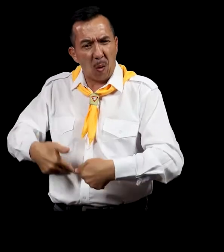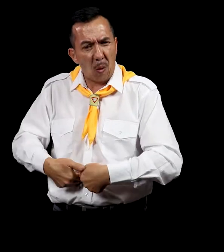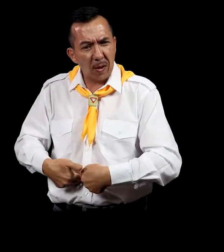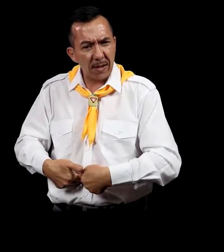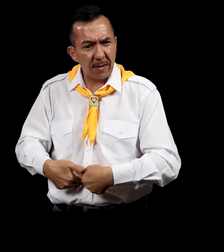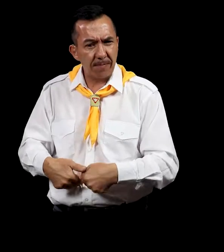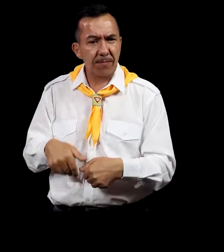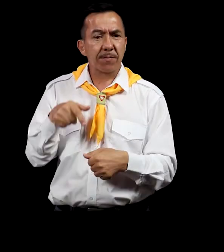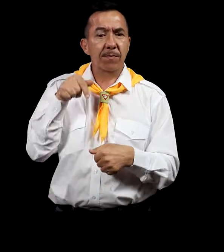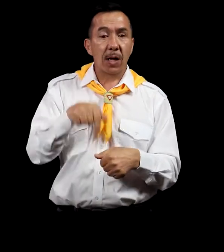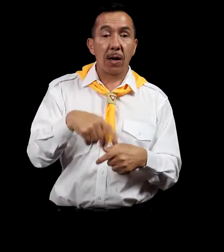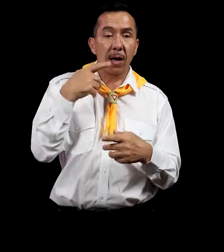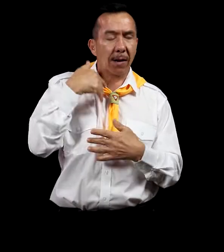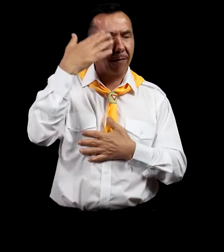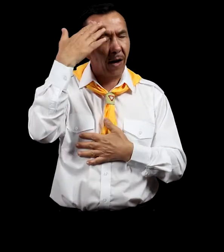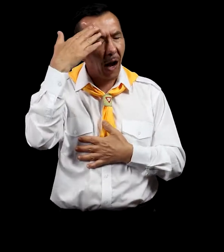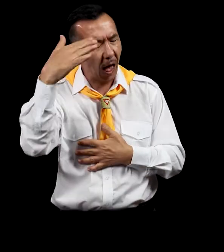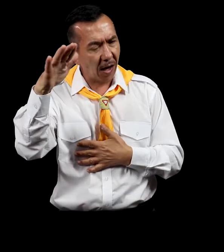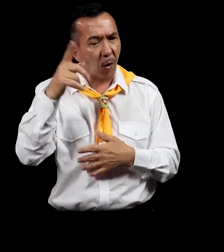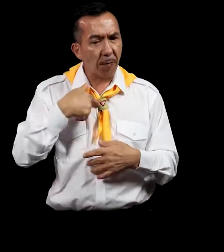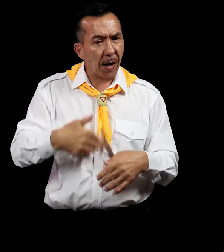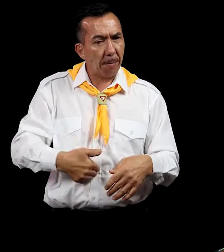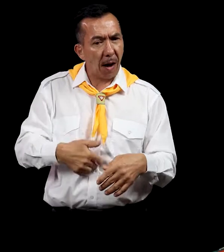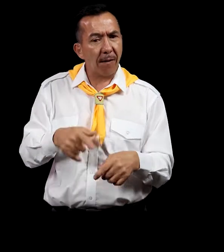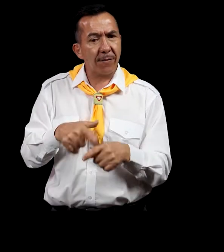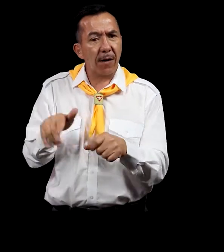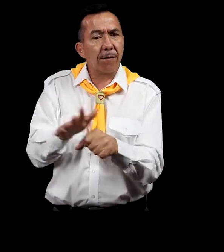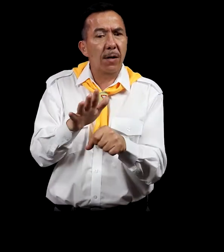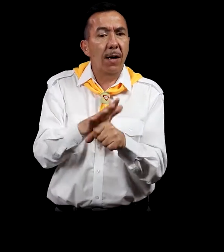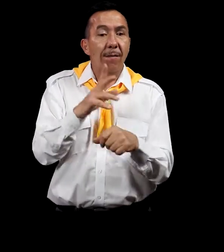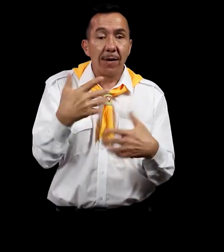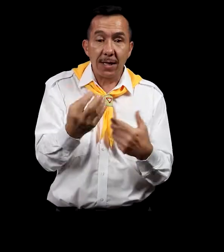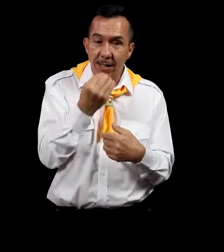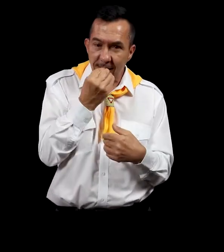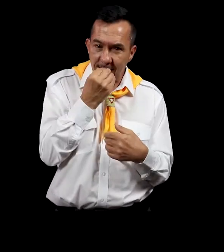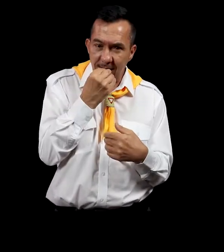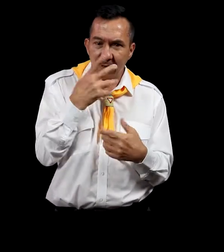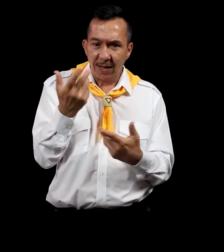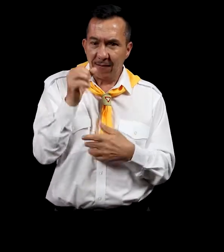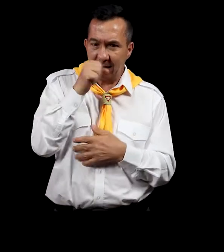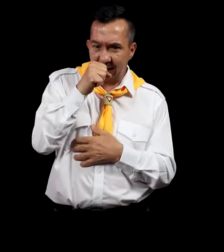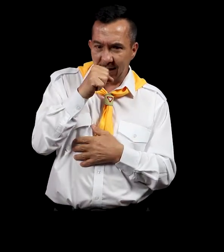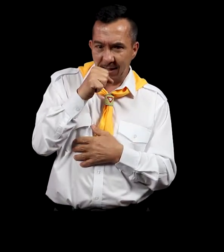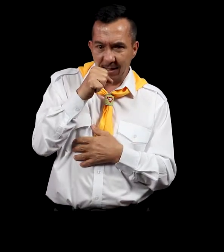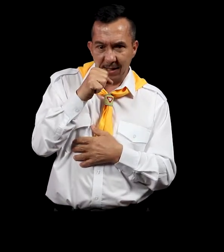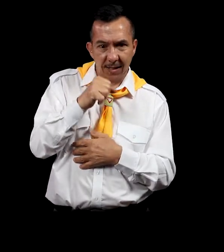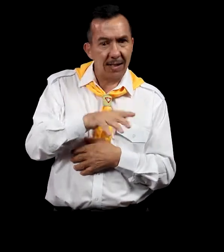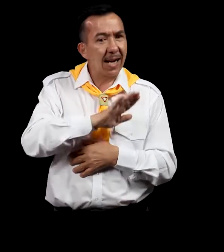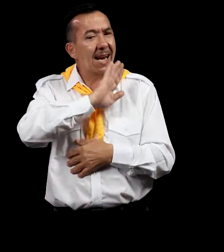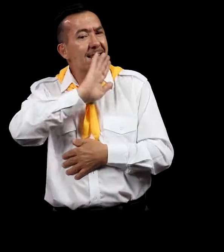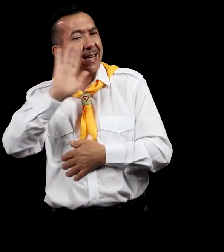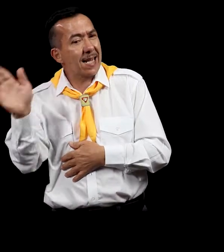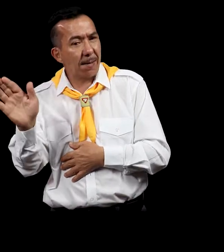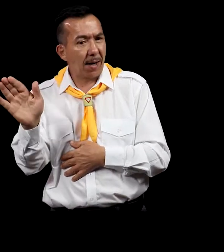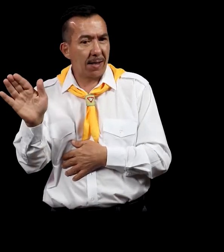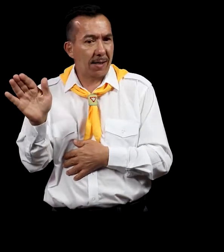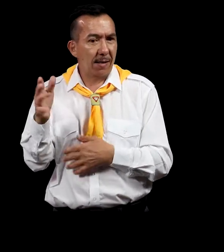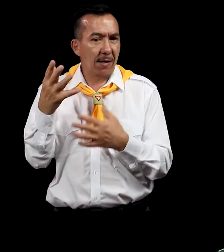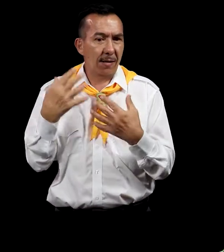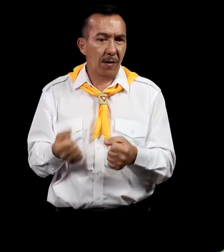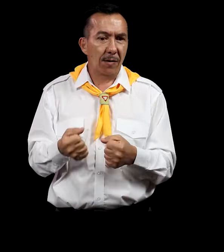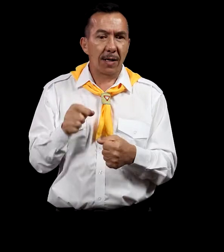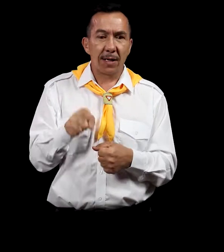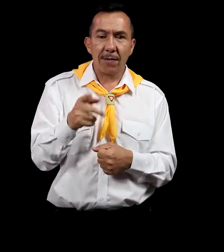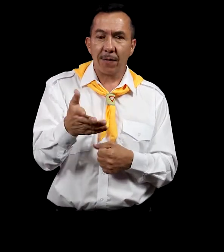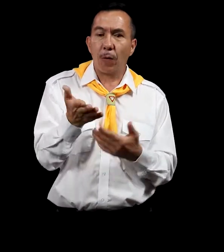En hy het verlang om sy maag te vul met die pele wat die valke eet. En niemand het